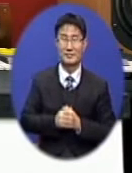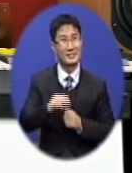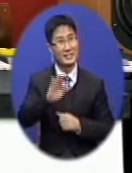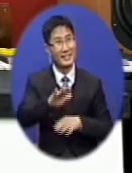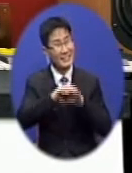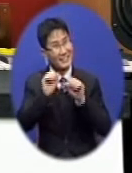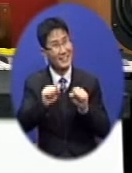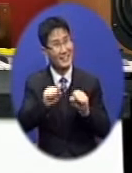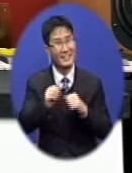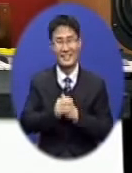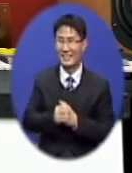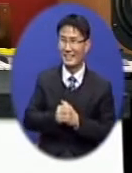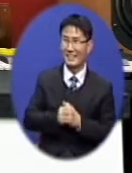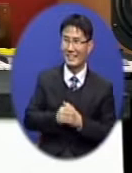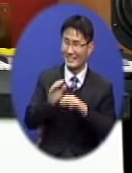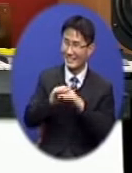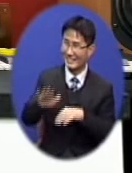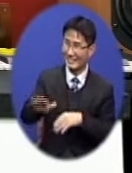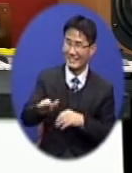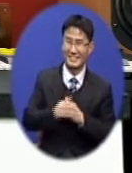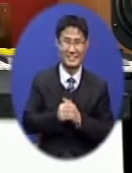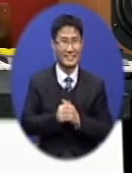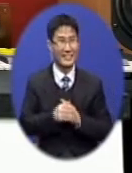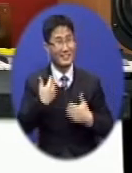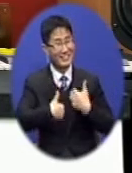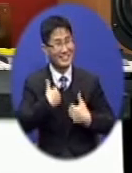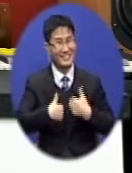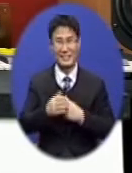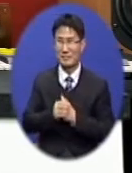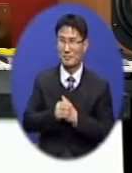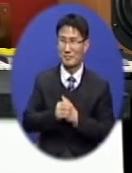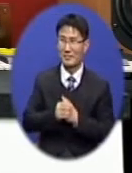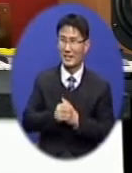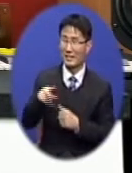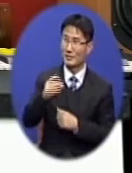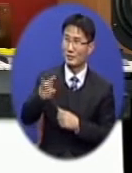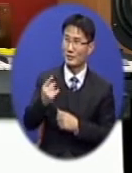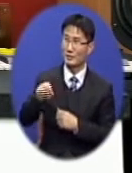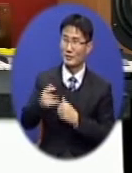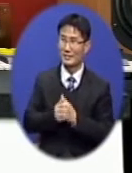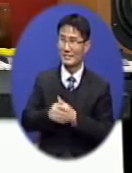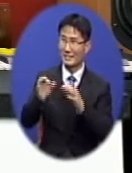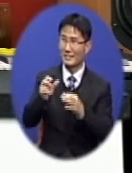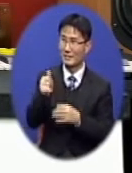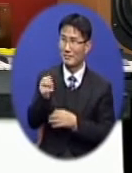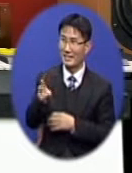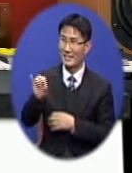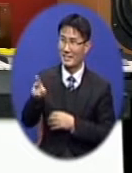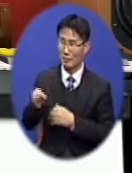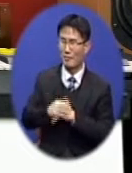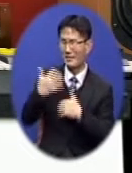여보세요? 마시준님. 네, 여보세요? 네, 반갑습니다. 네. 아, 성봉희 씨, 김혜영 씨, 안녕하세요. 아유,